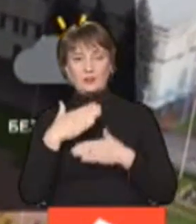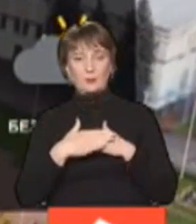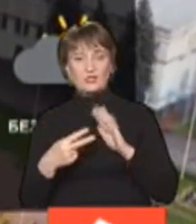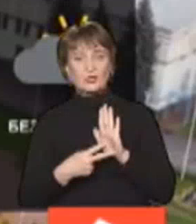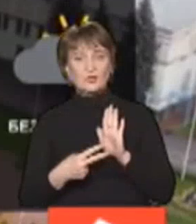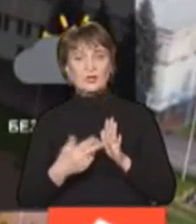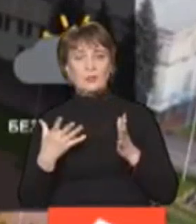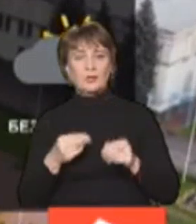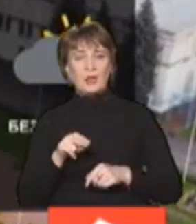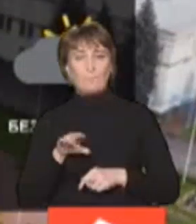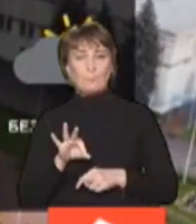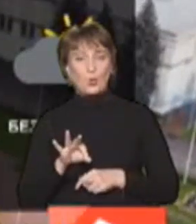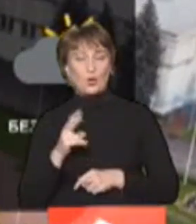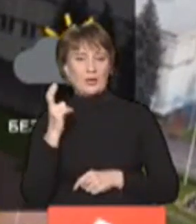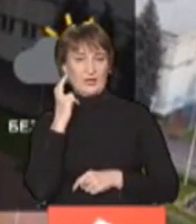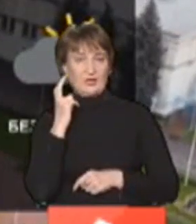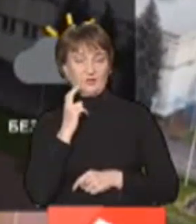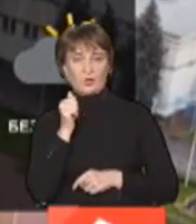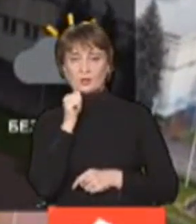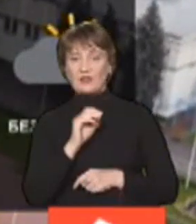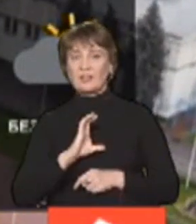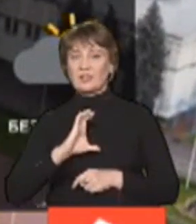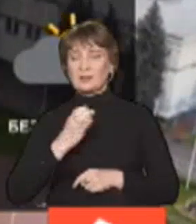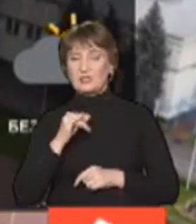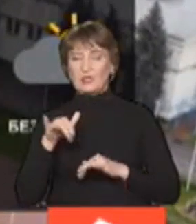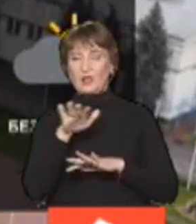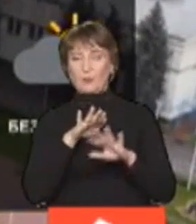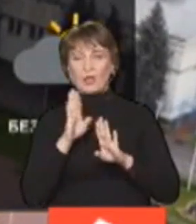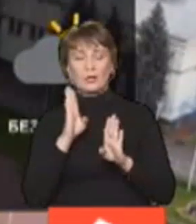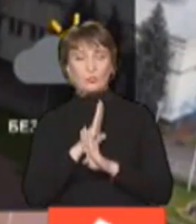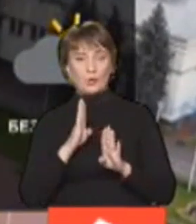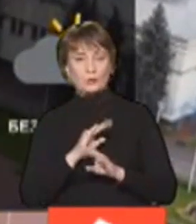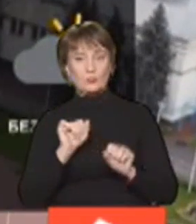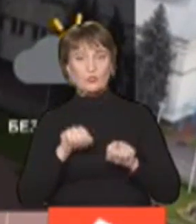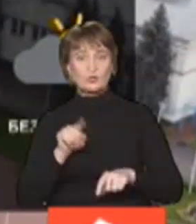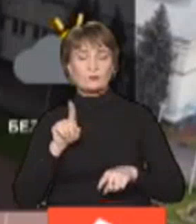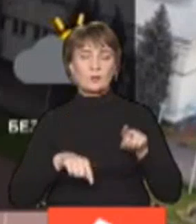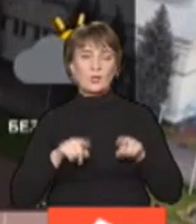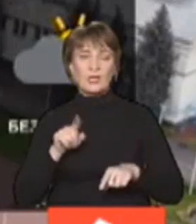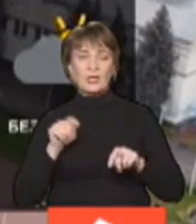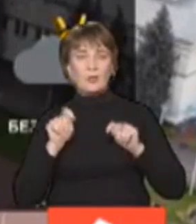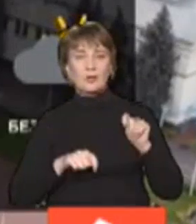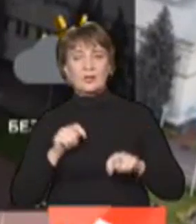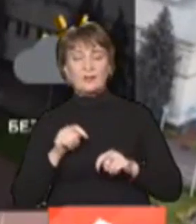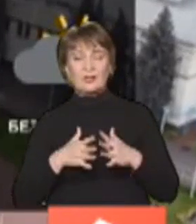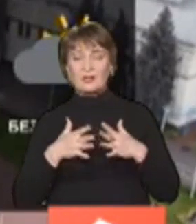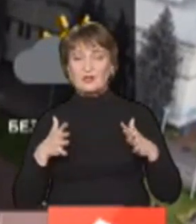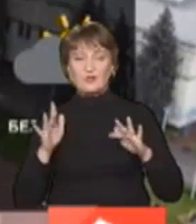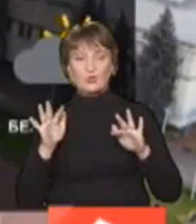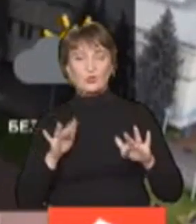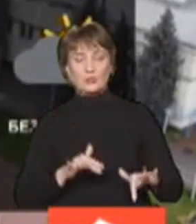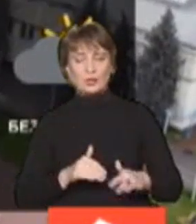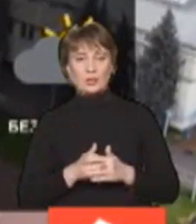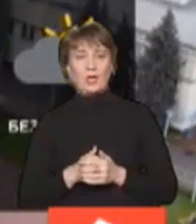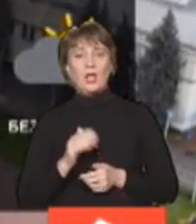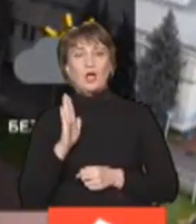7 днів по Києву. Отже, завтра середа. Хмарна погода час від часу може подекуди накрапати невеличкий дощик осіннього характеру, але